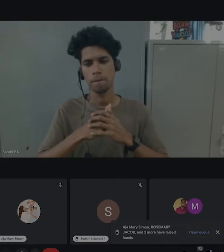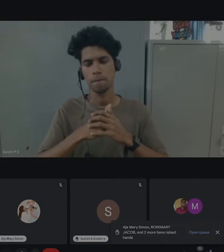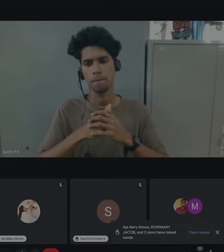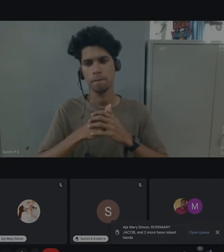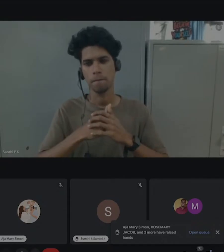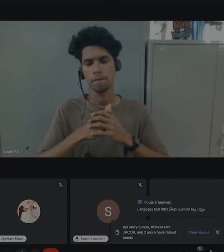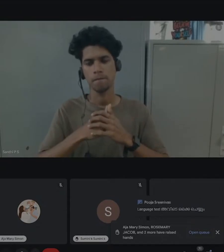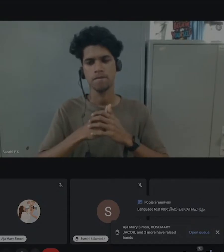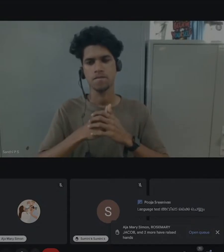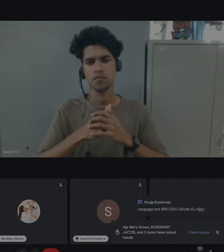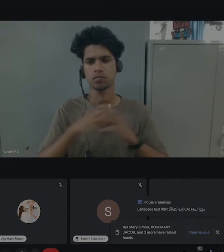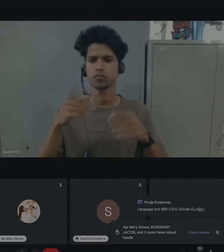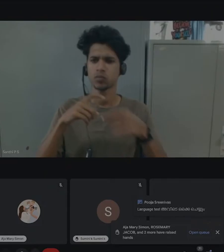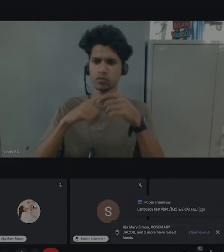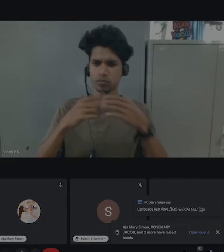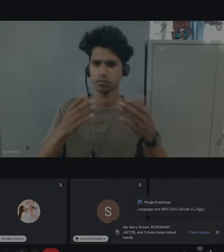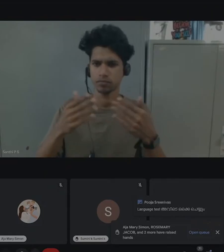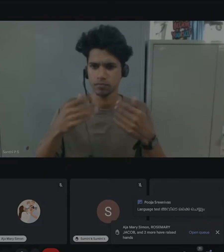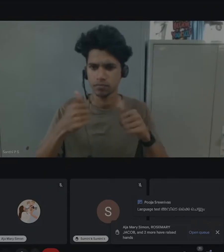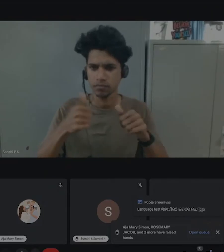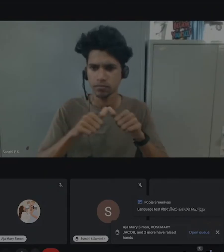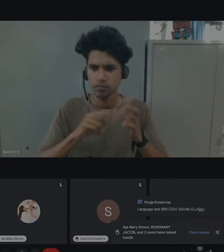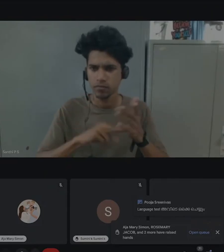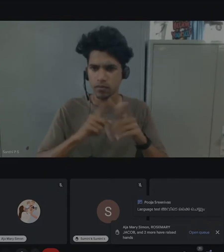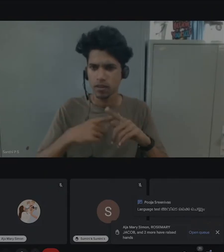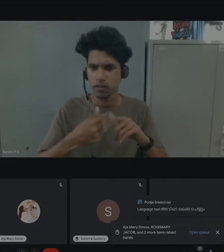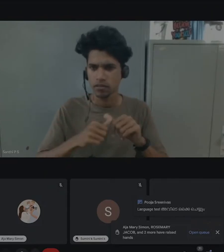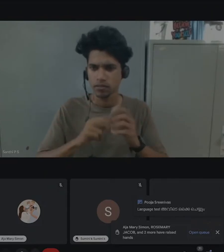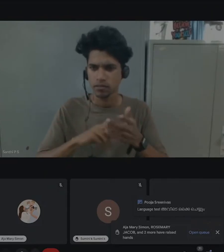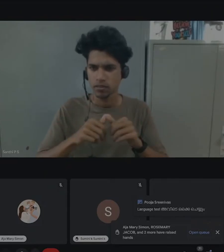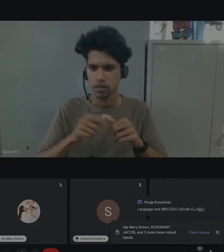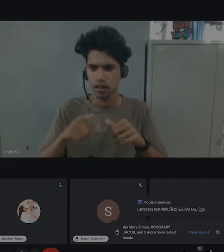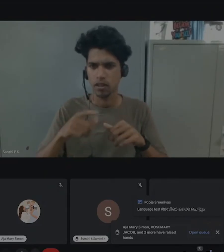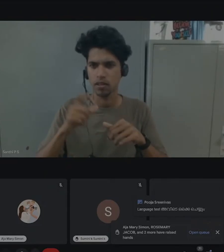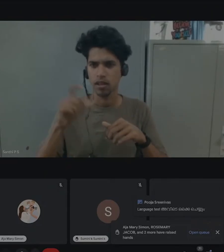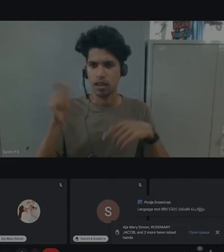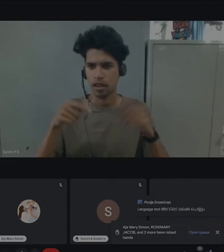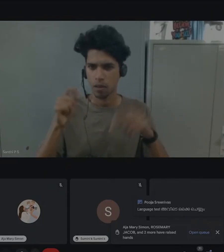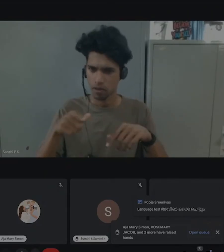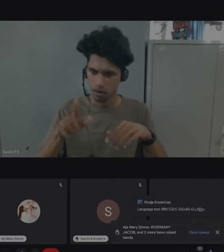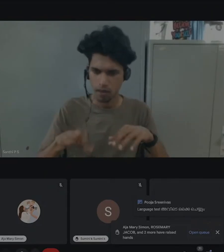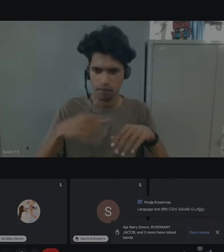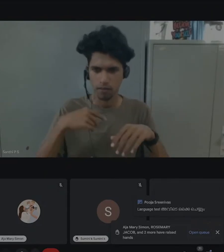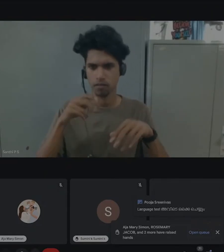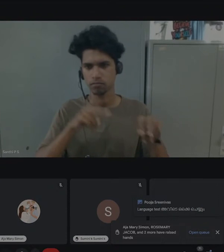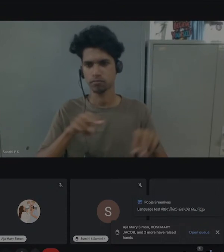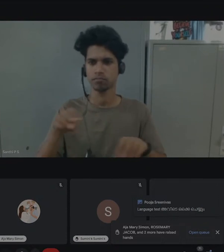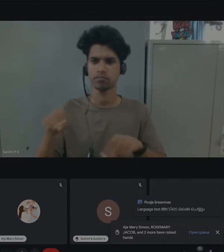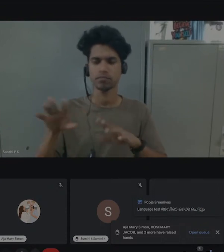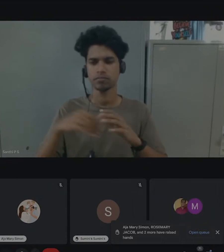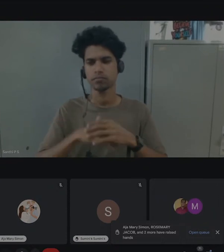ചോദ്യം ചോദിച്ചോളൂ മിസ് അജ. ക്വസ്റ്റ്യൻ ഇവിടെ ടൈപ്പ് ചെയ്തിട്ടുണ്ട്. എനിക്ക് ക്വസ്റ്റ്യൻ വായിക്കാം.